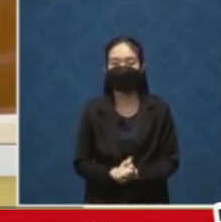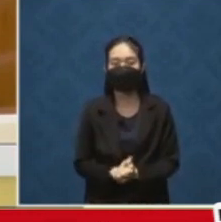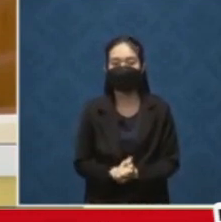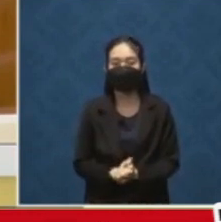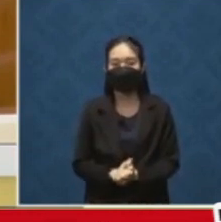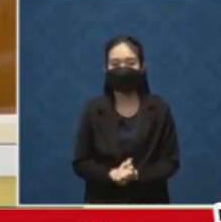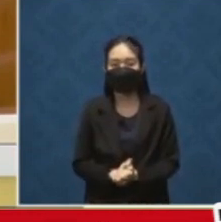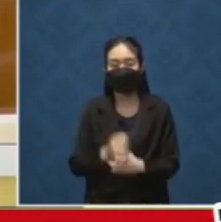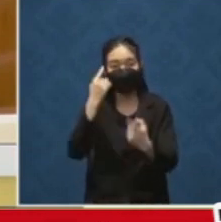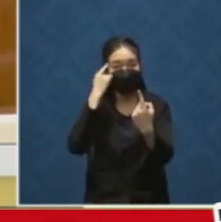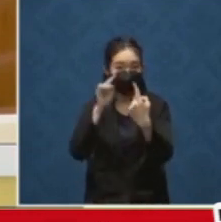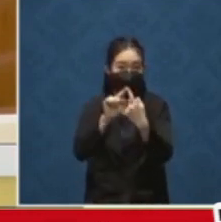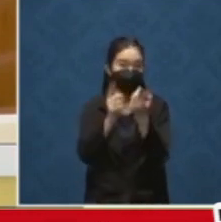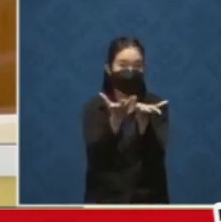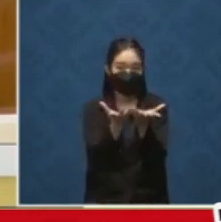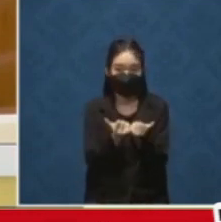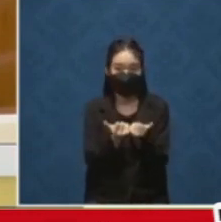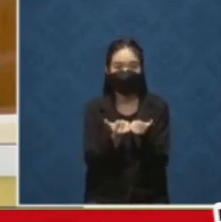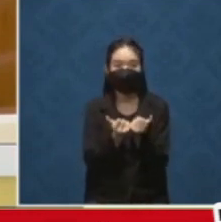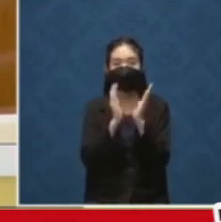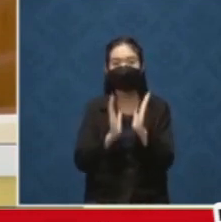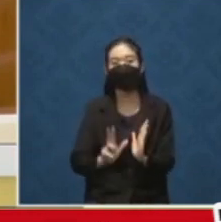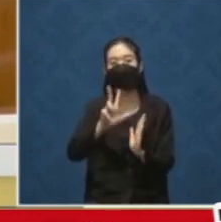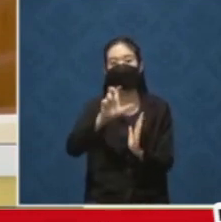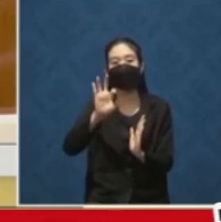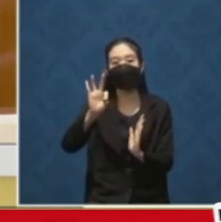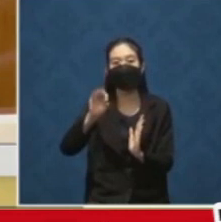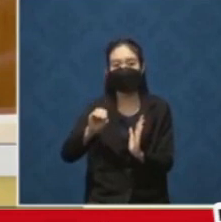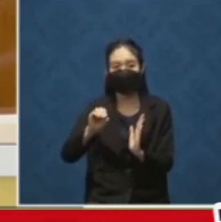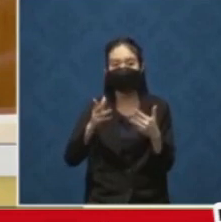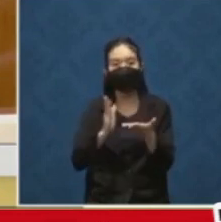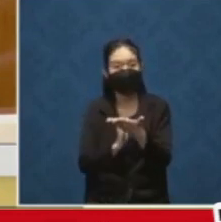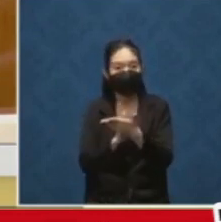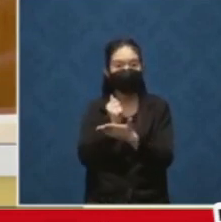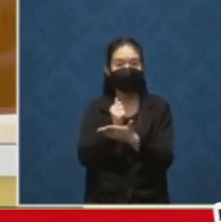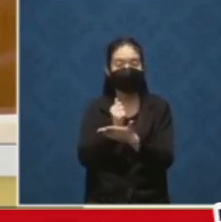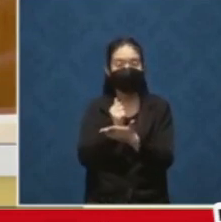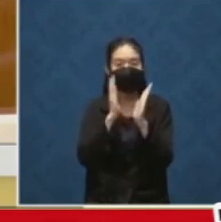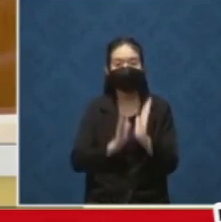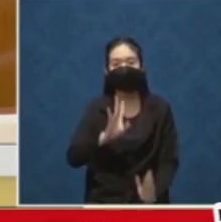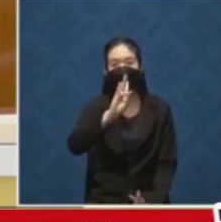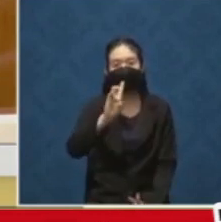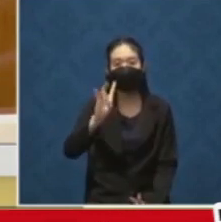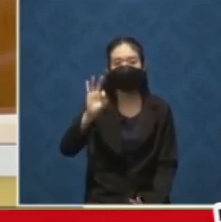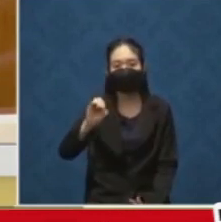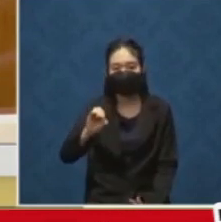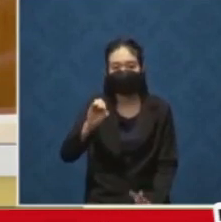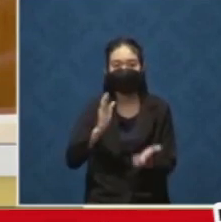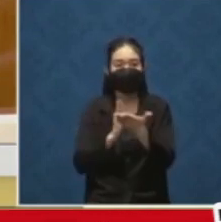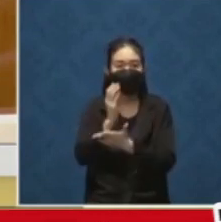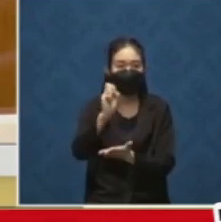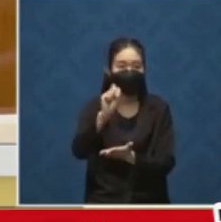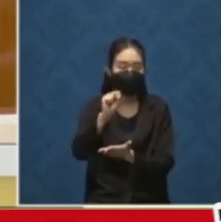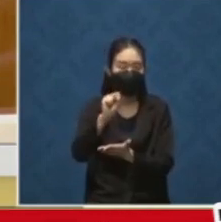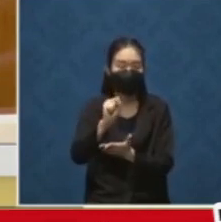แล้วก็มีเต้าหมายจะรับไป 390 คนหรัผ่านการสอบรบแรก 780 คน